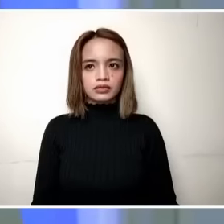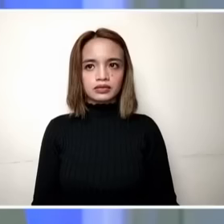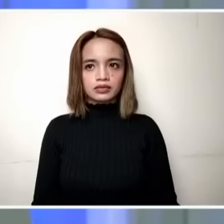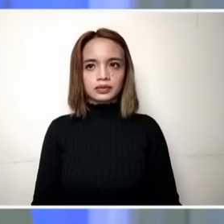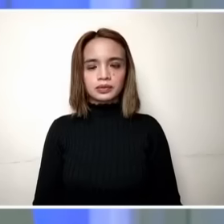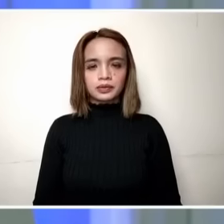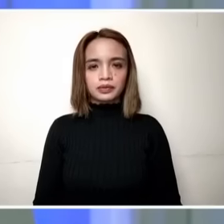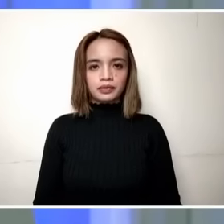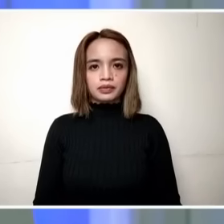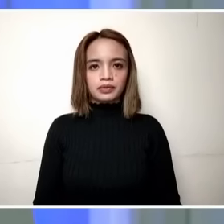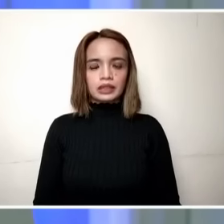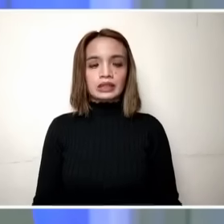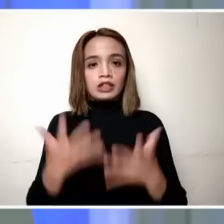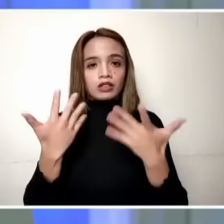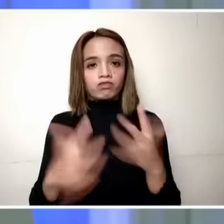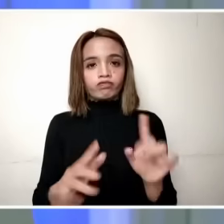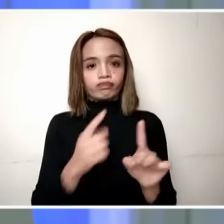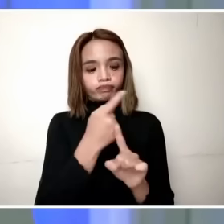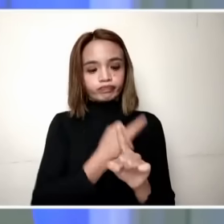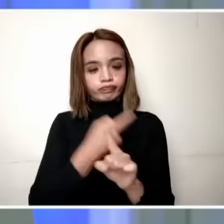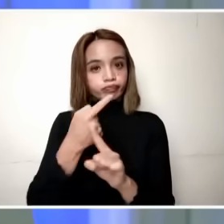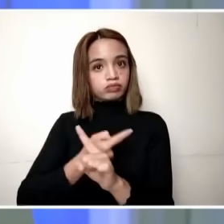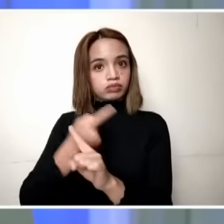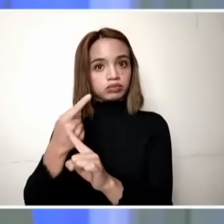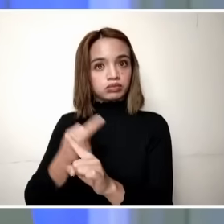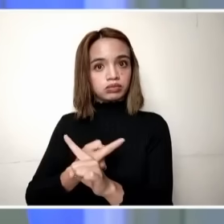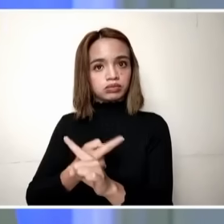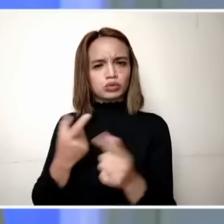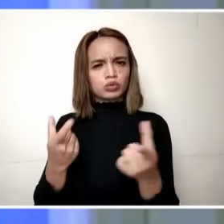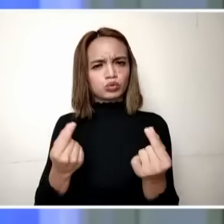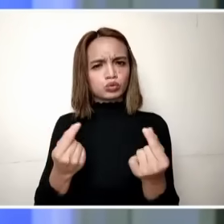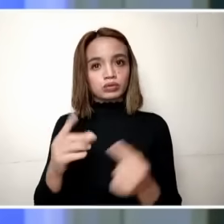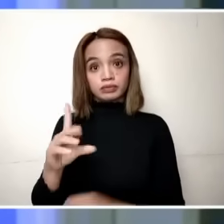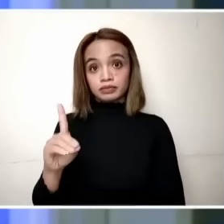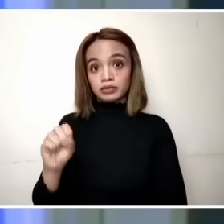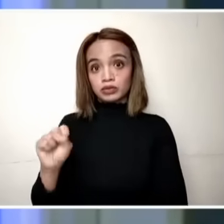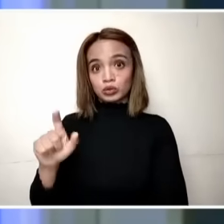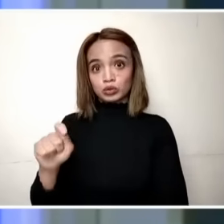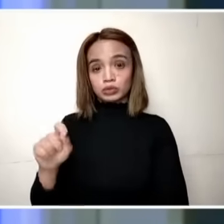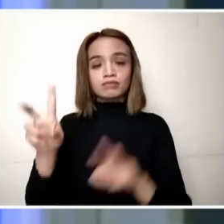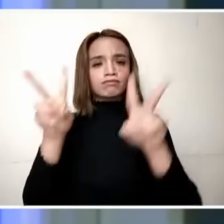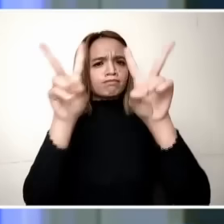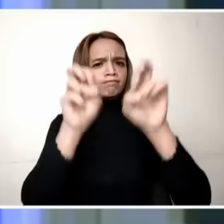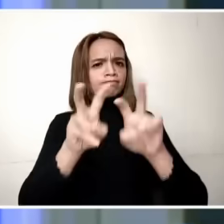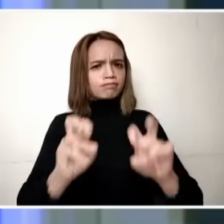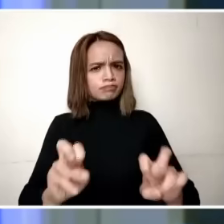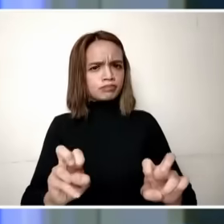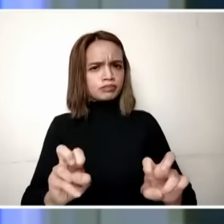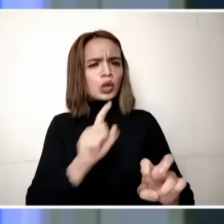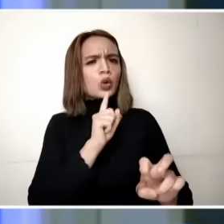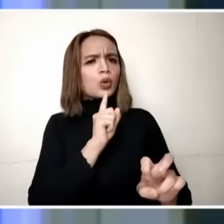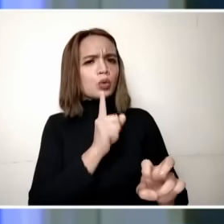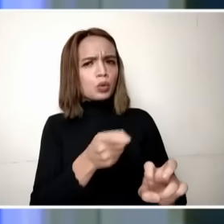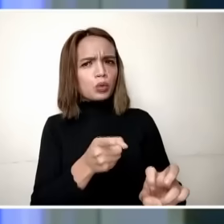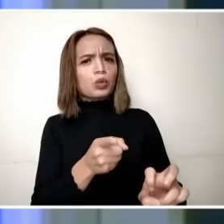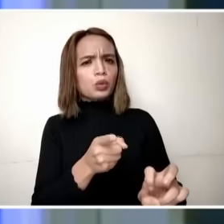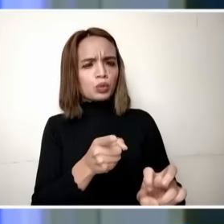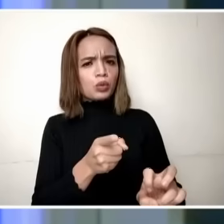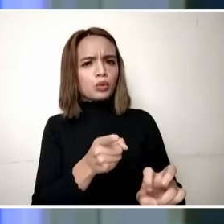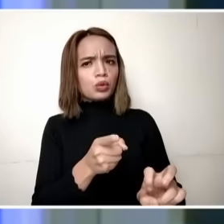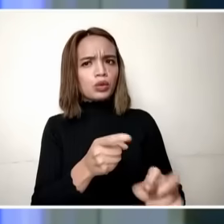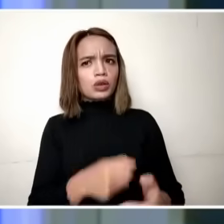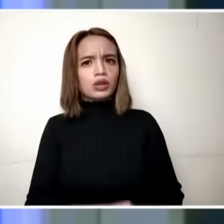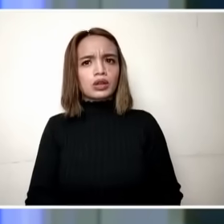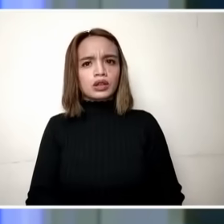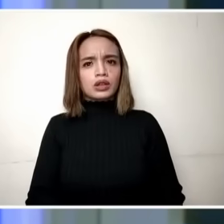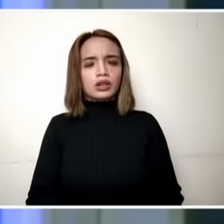Matapos ang ilang buwang pag-aaral ng Department of Science and Technology, napatunayan na nakakatulong ang virgin